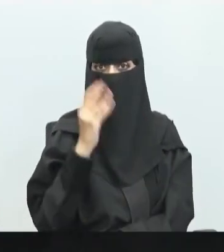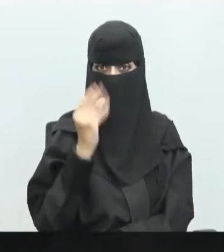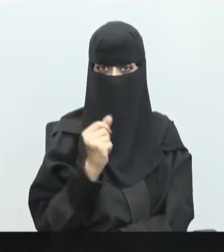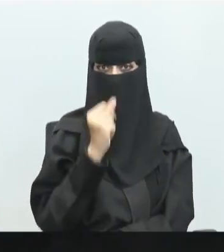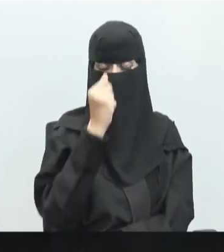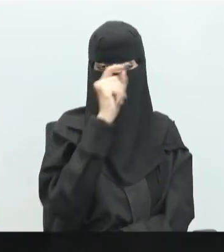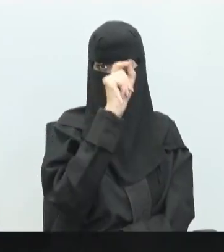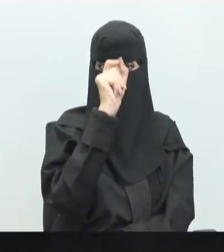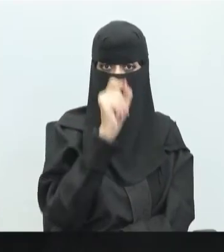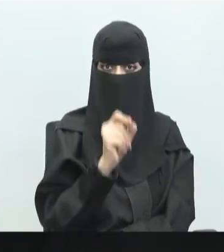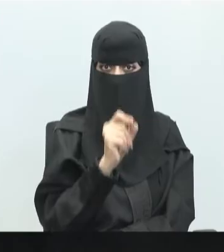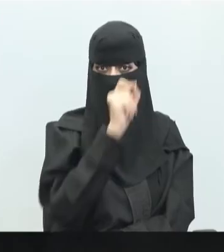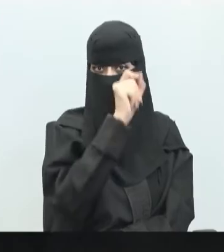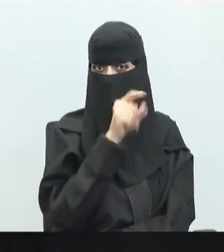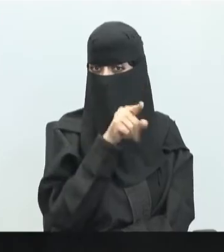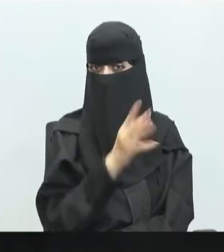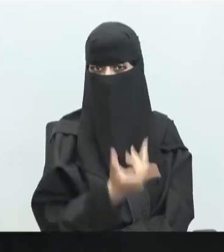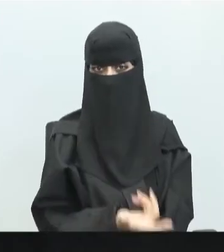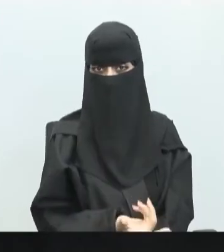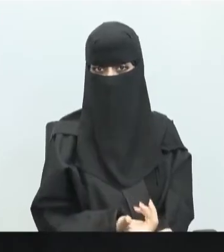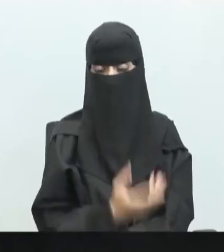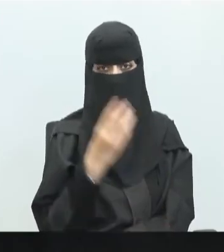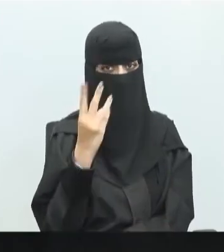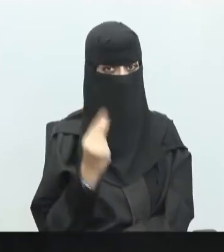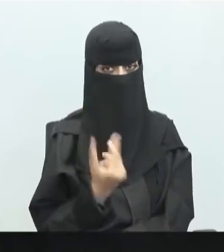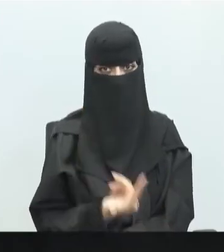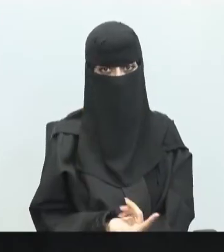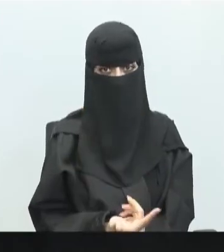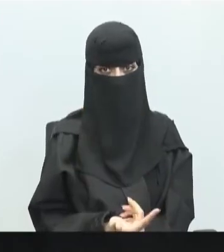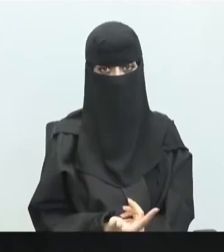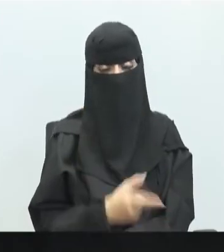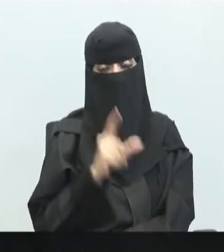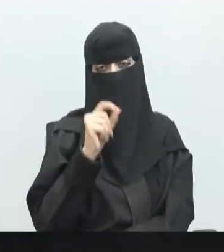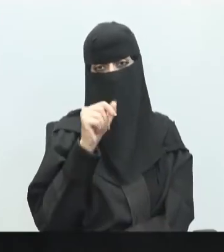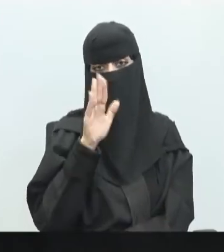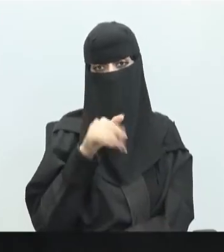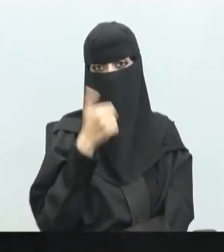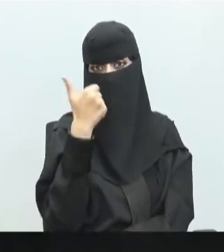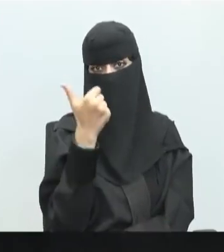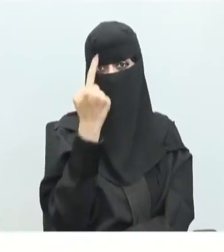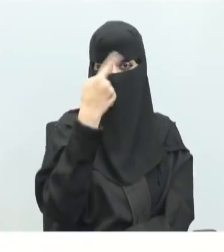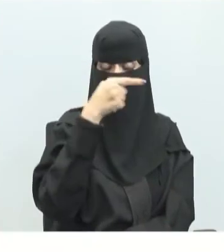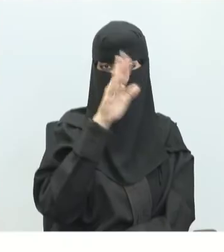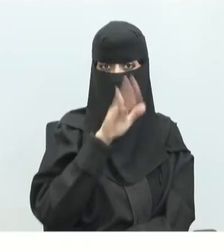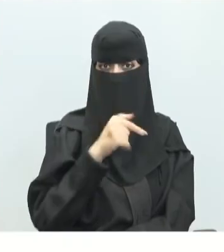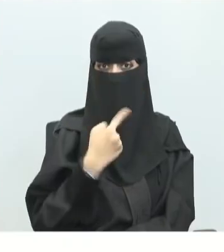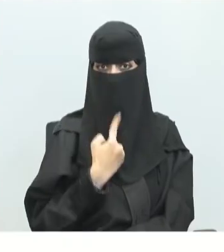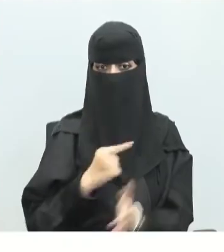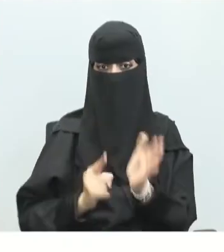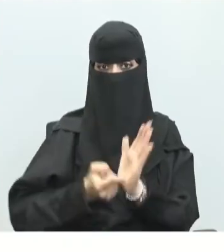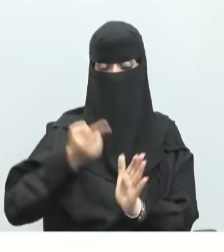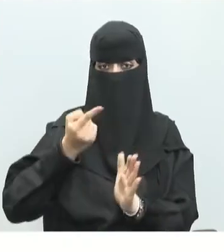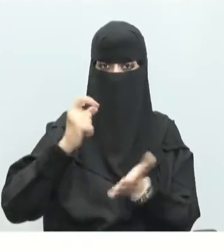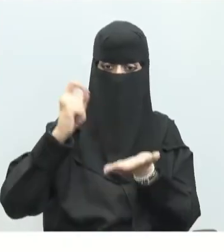عباره عن ماذا هذا العدد او كم احسنتم 16 نريد ان